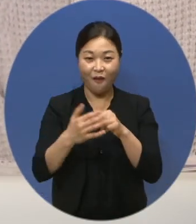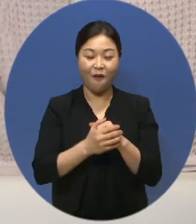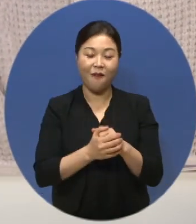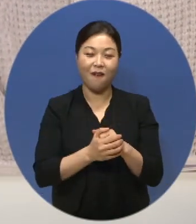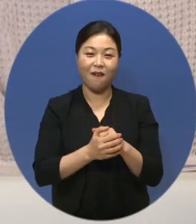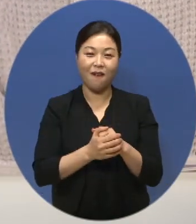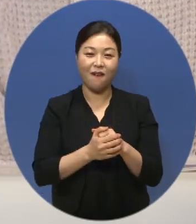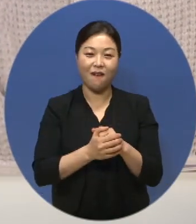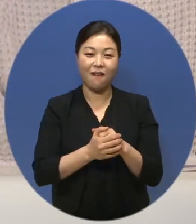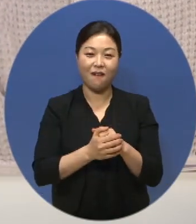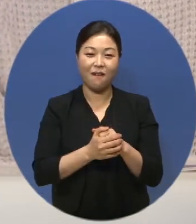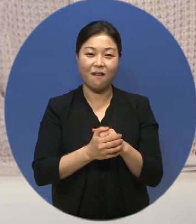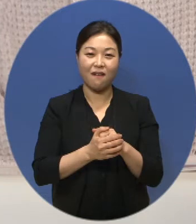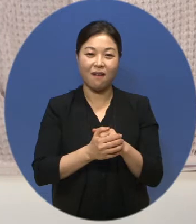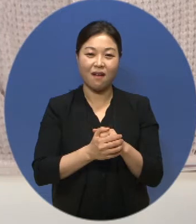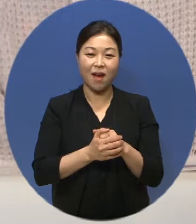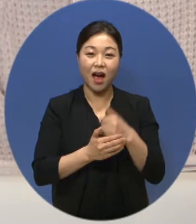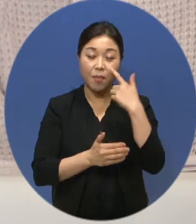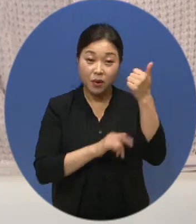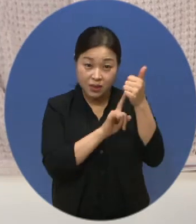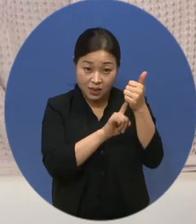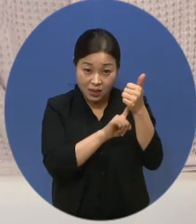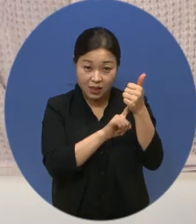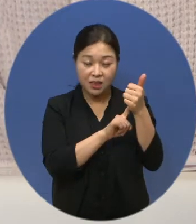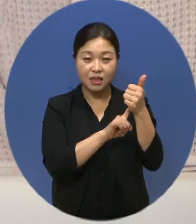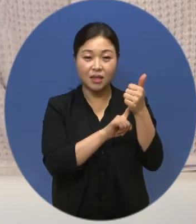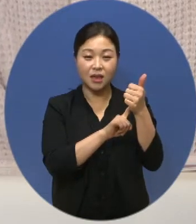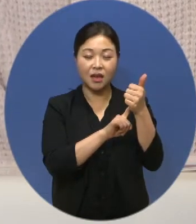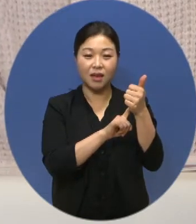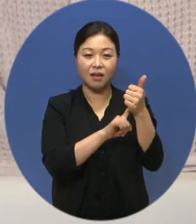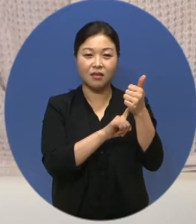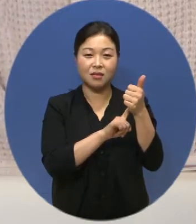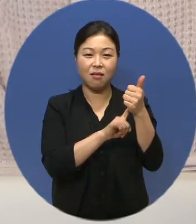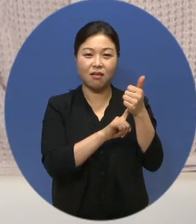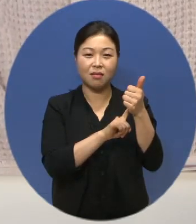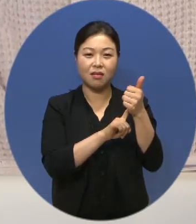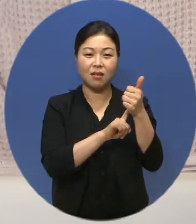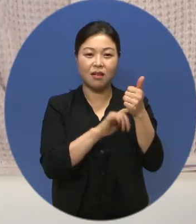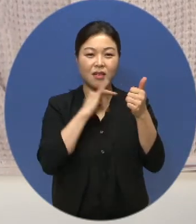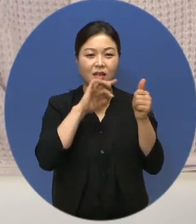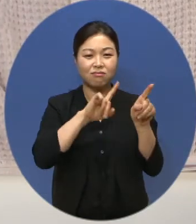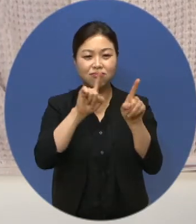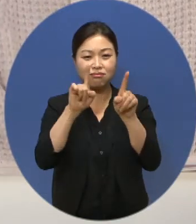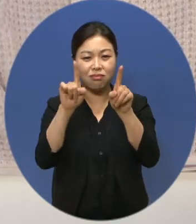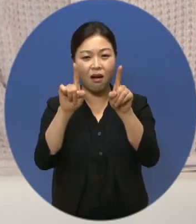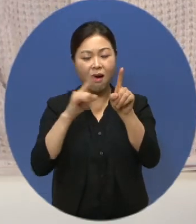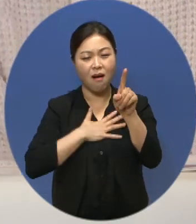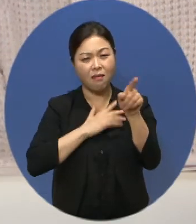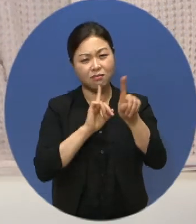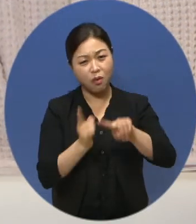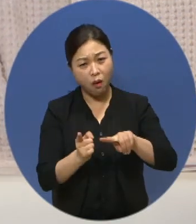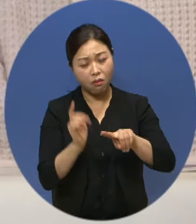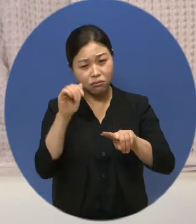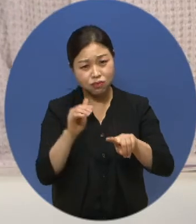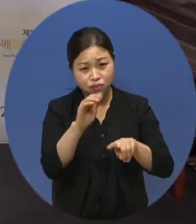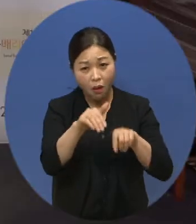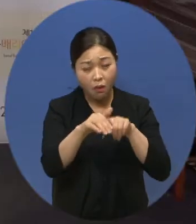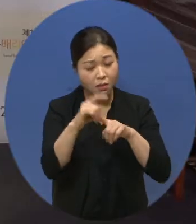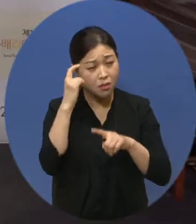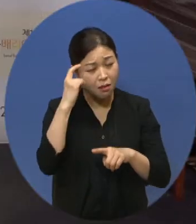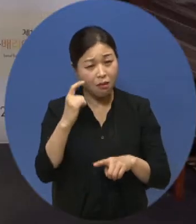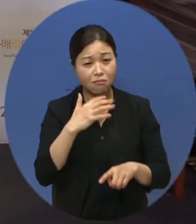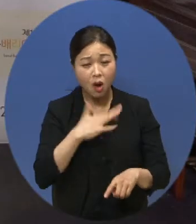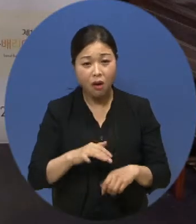보는데 이제 저 아버지의 갱년기에 대해서 생각해 본 적이 없는 거예요. 그러니까